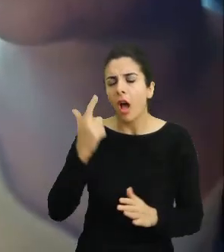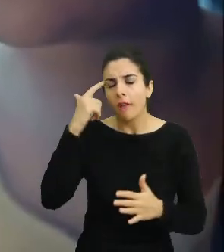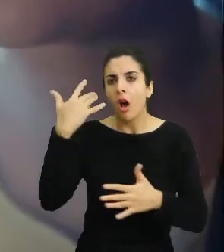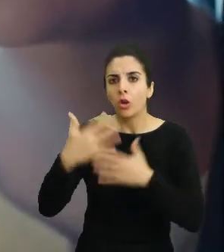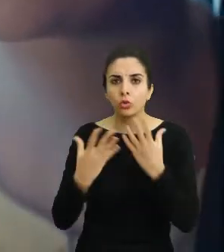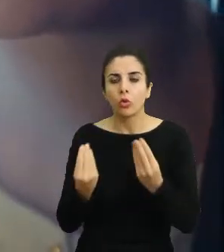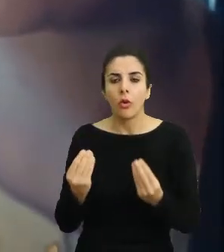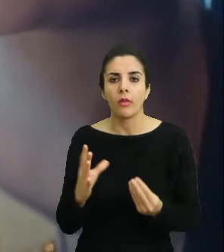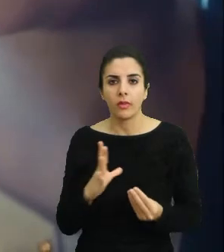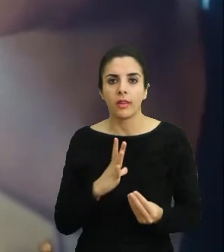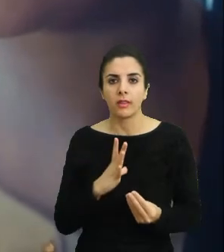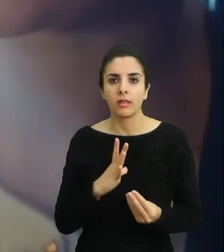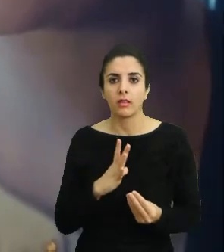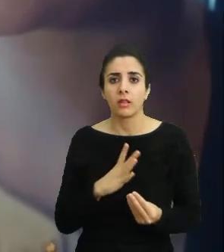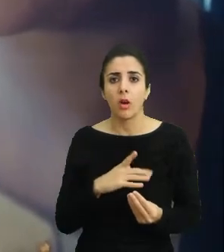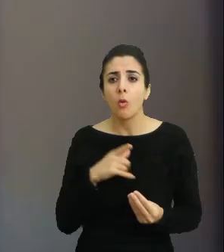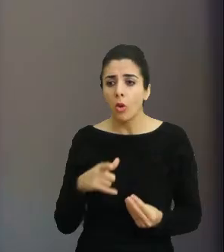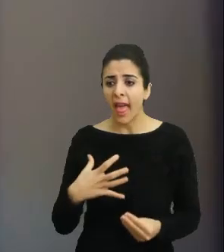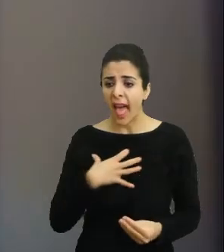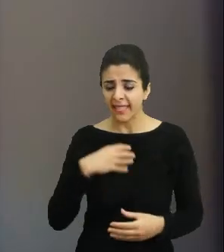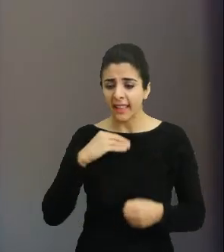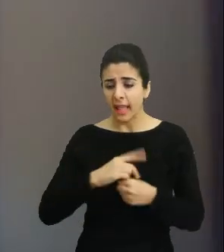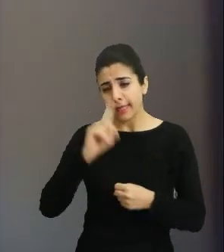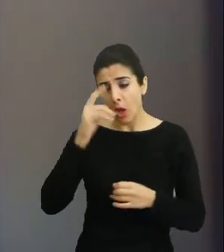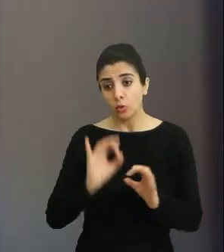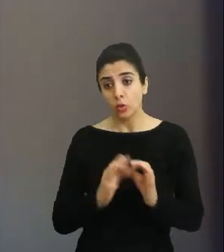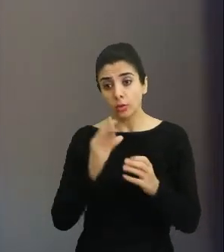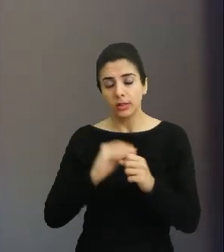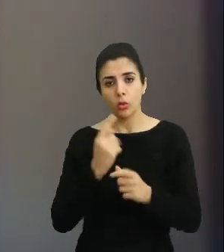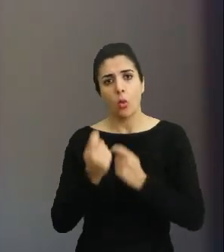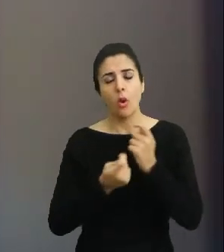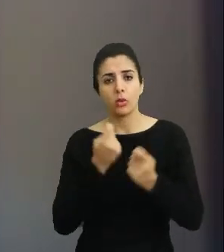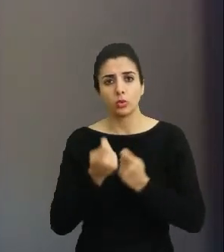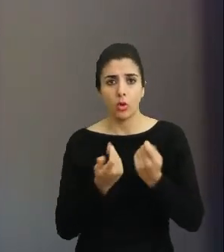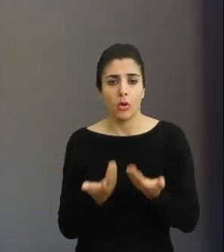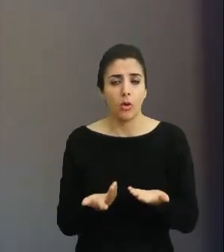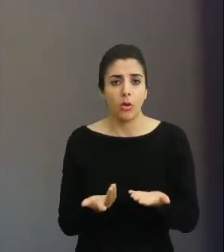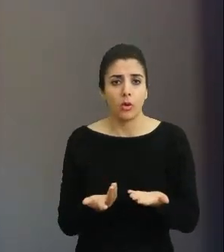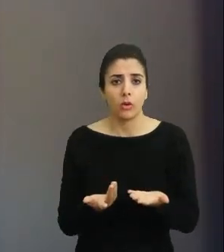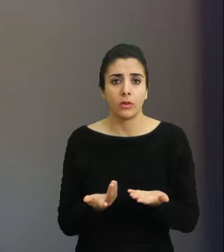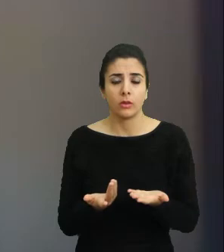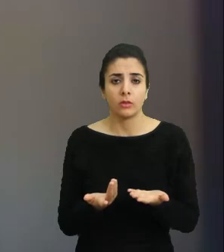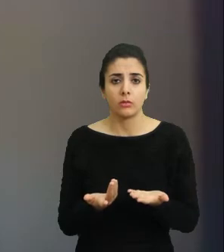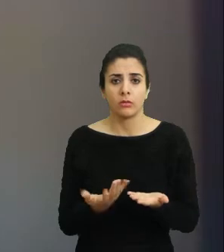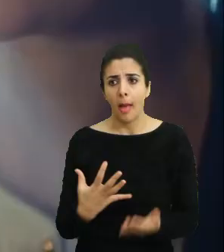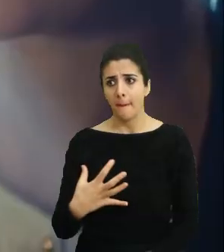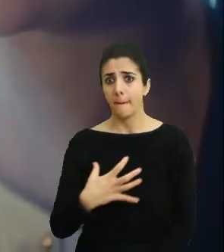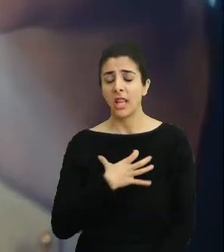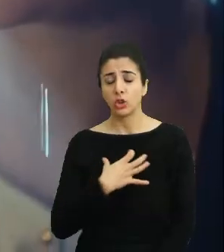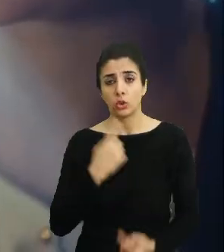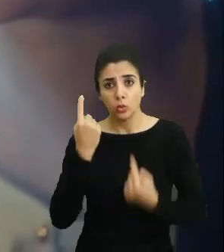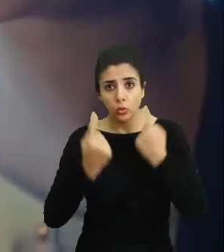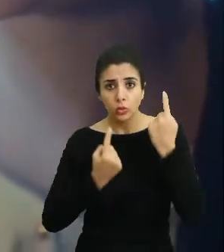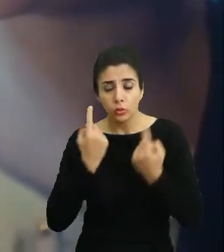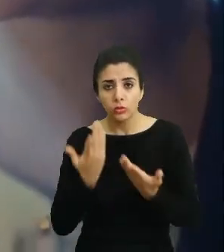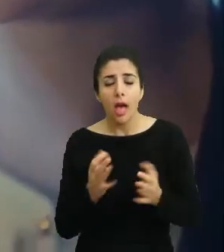karışık. Ve bunu da kendi içinde tek başına çözmeye çalışıyor. Bencilce.